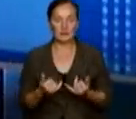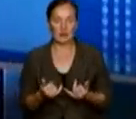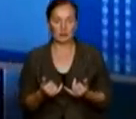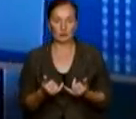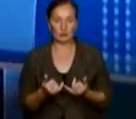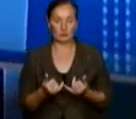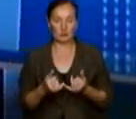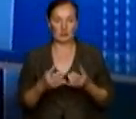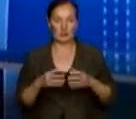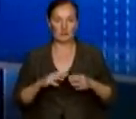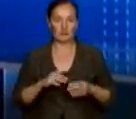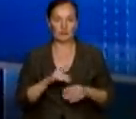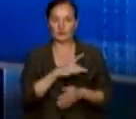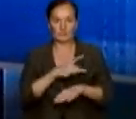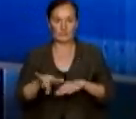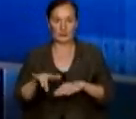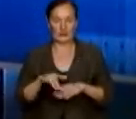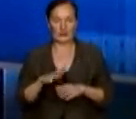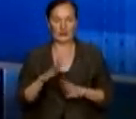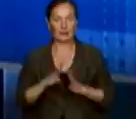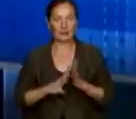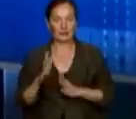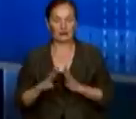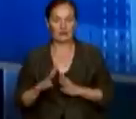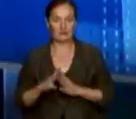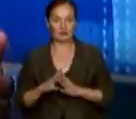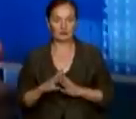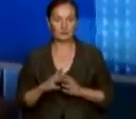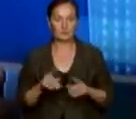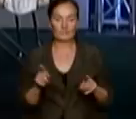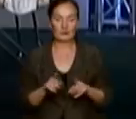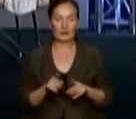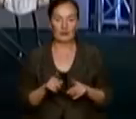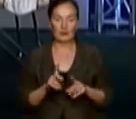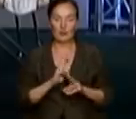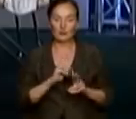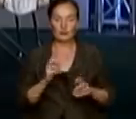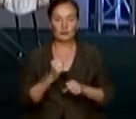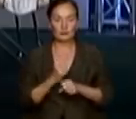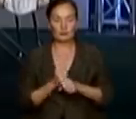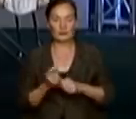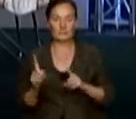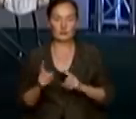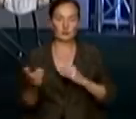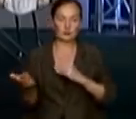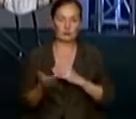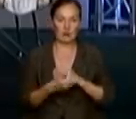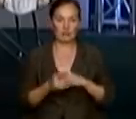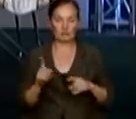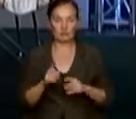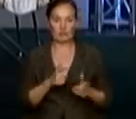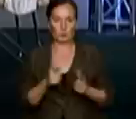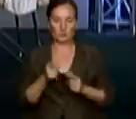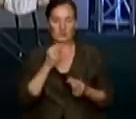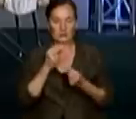він спиляв для того, щоб зробити собі там, приготувати їжу, наприклад. Те ж саме, що вибивається